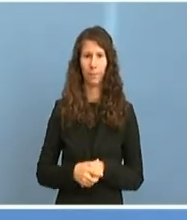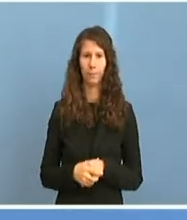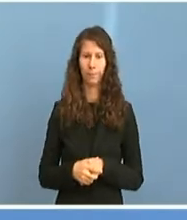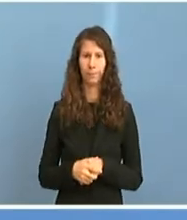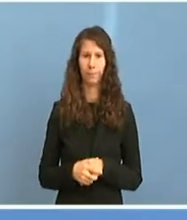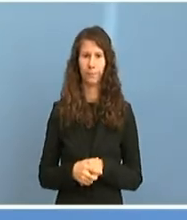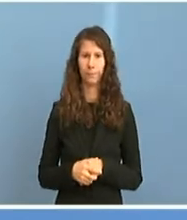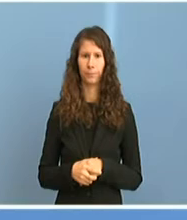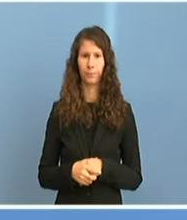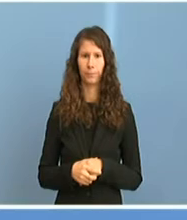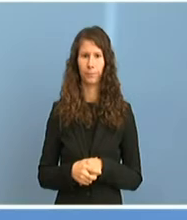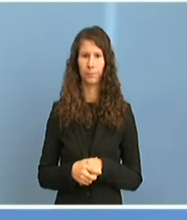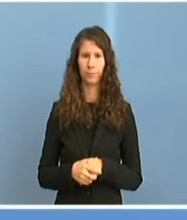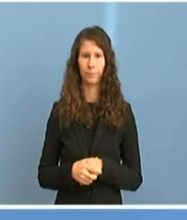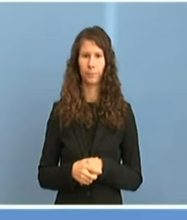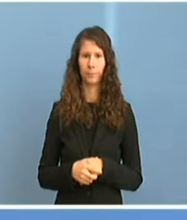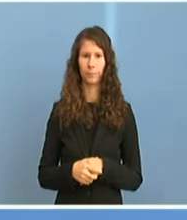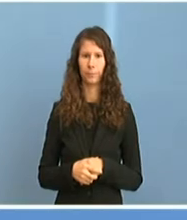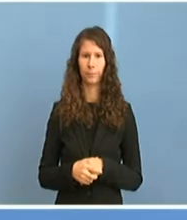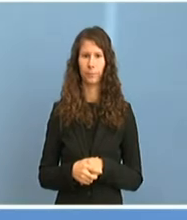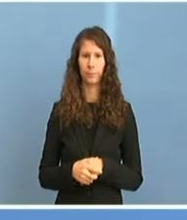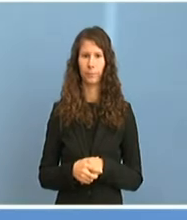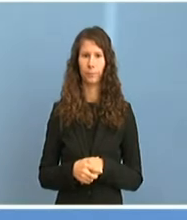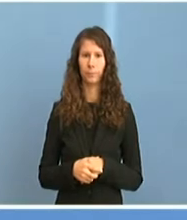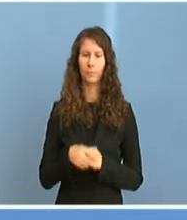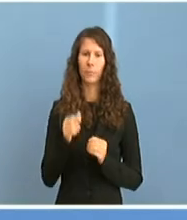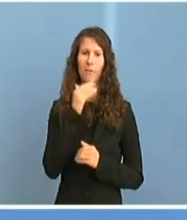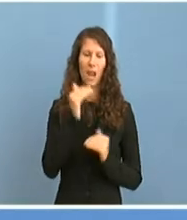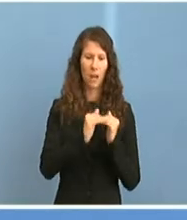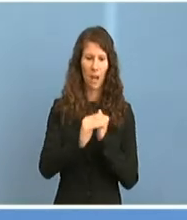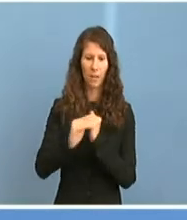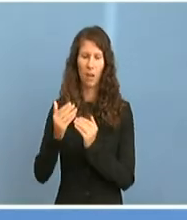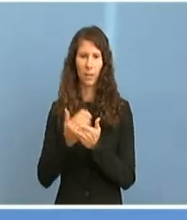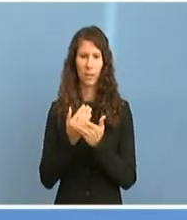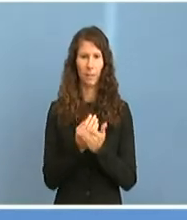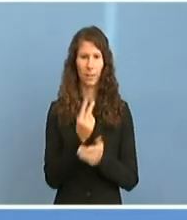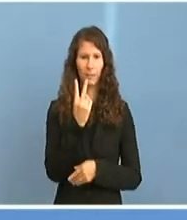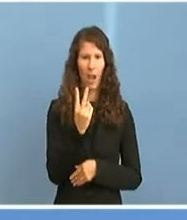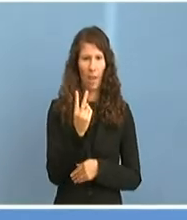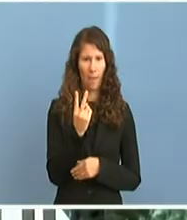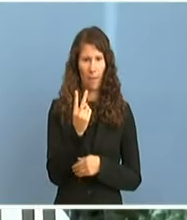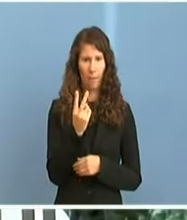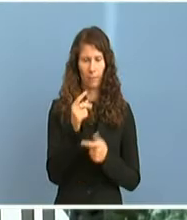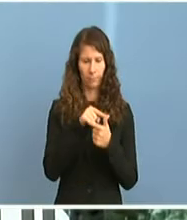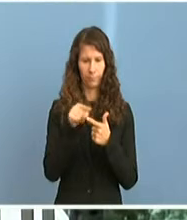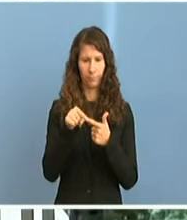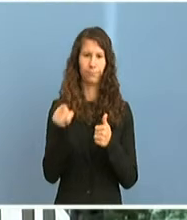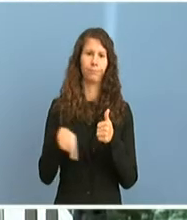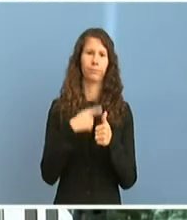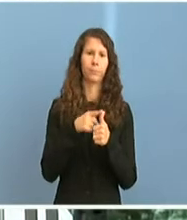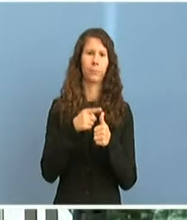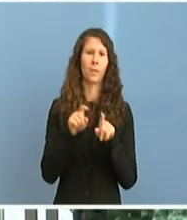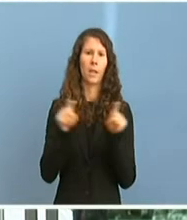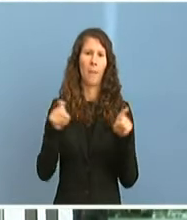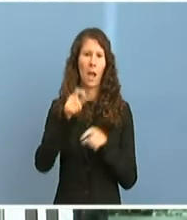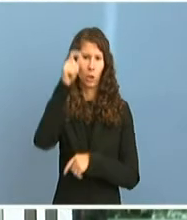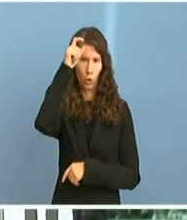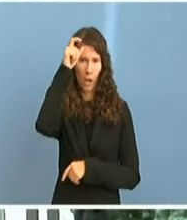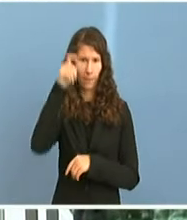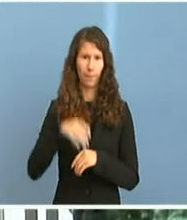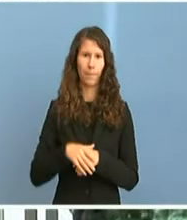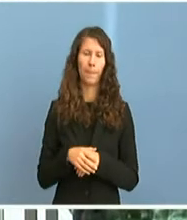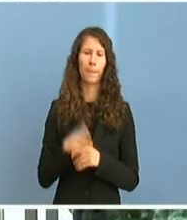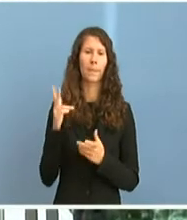Jahr. Jetzt haben Sie ja längst, weil das so viele Länder sind, zwei Sachen aufgetürmt, nämlich einmal eine Nachfrage zum Thema Türkei. Herr Seibert, wir haben ja auch